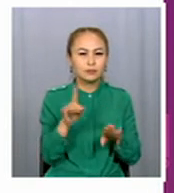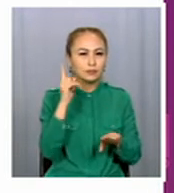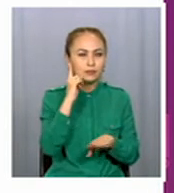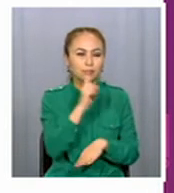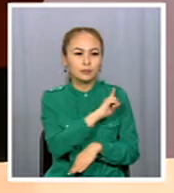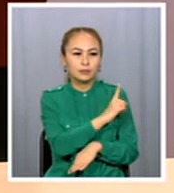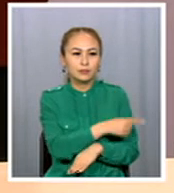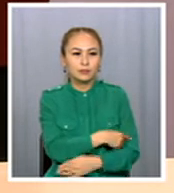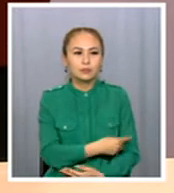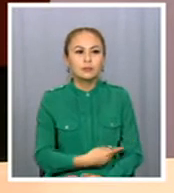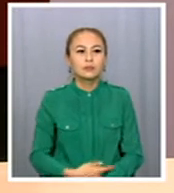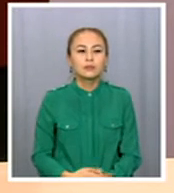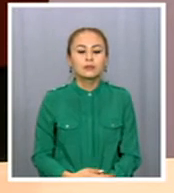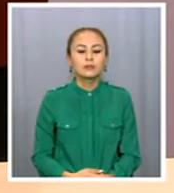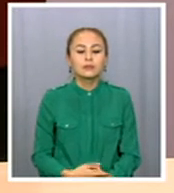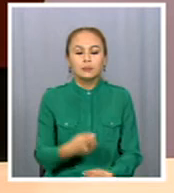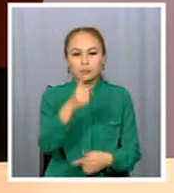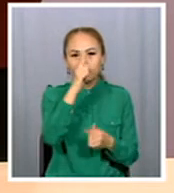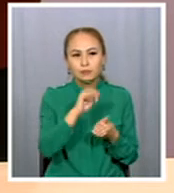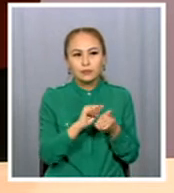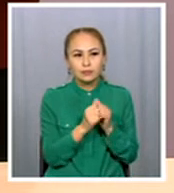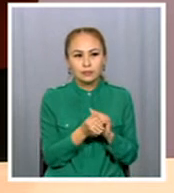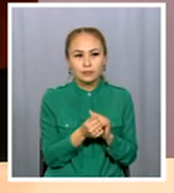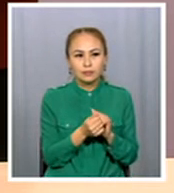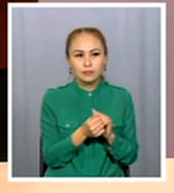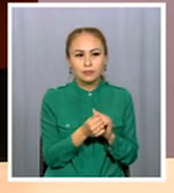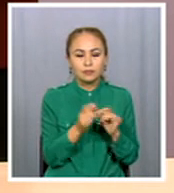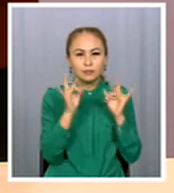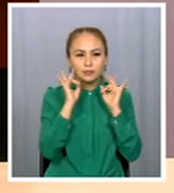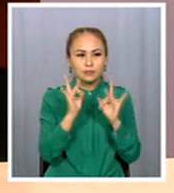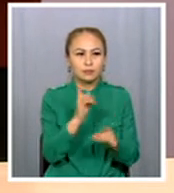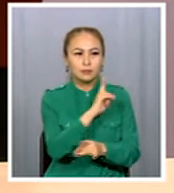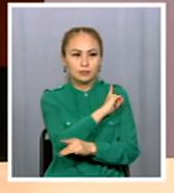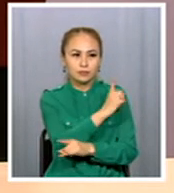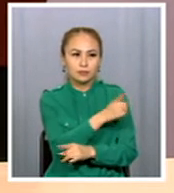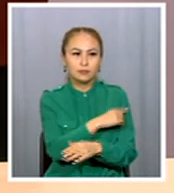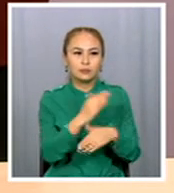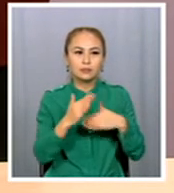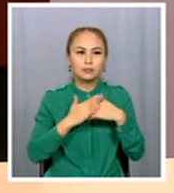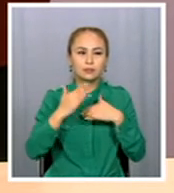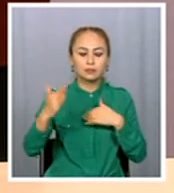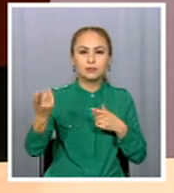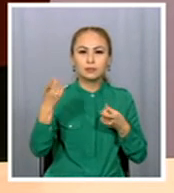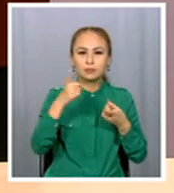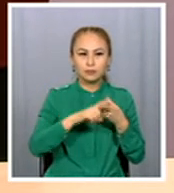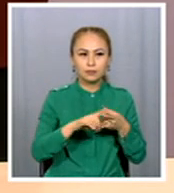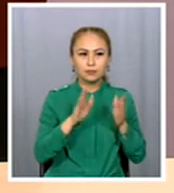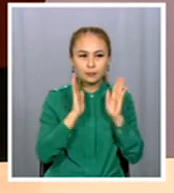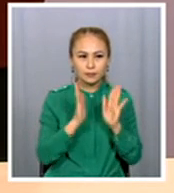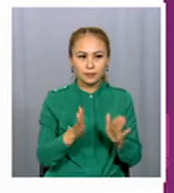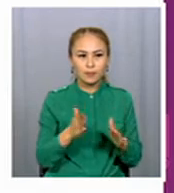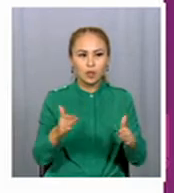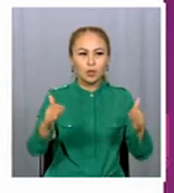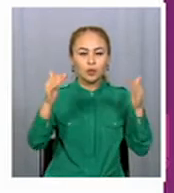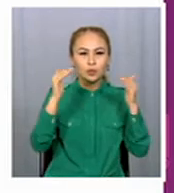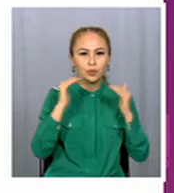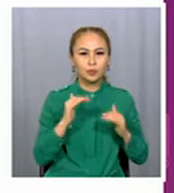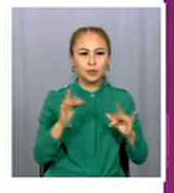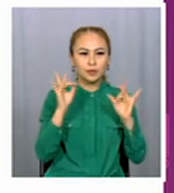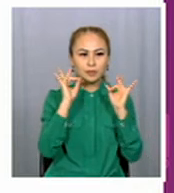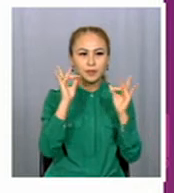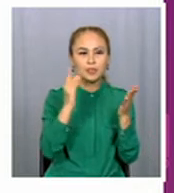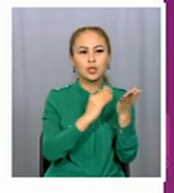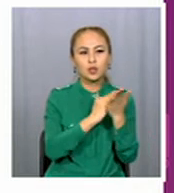күшті. Есте сақтаңдар. Дыбыстың қаттылығы ара қашықтыққа байланысты болады.